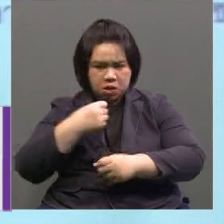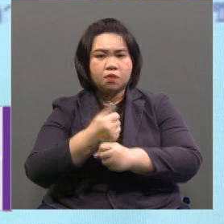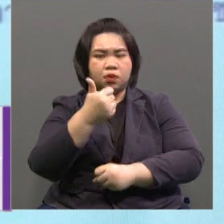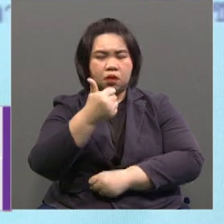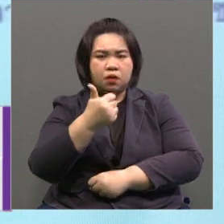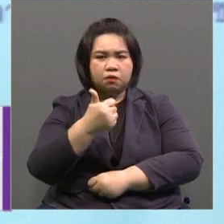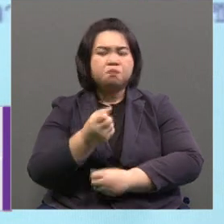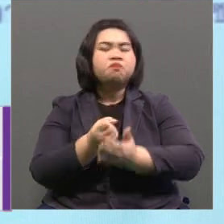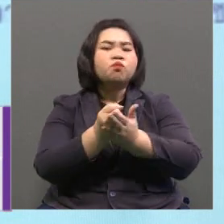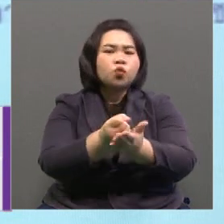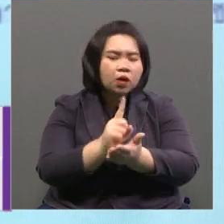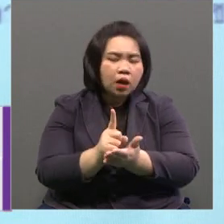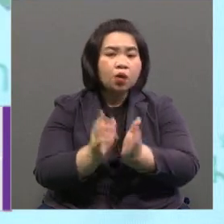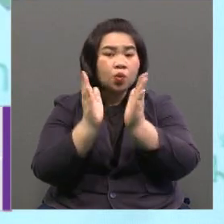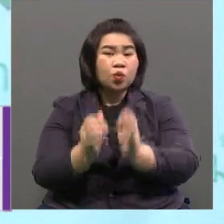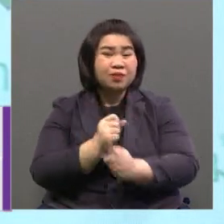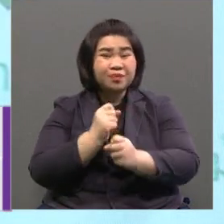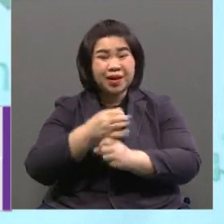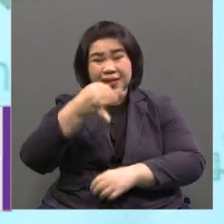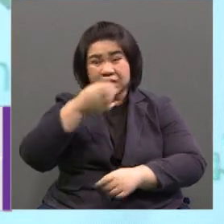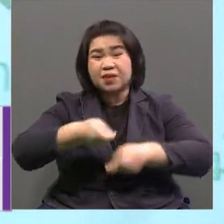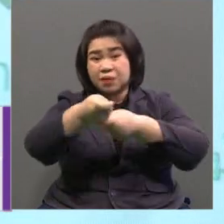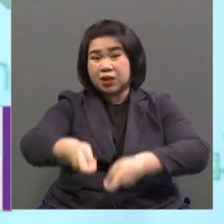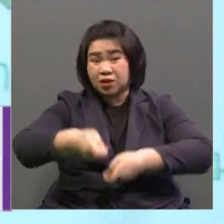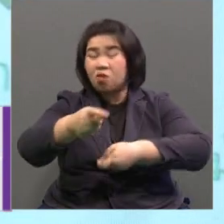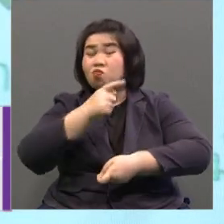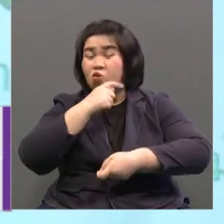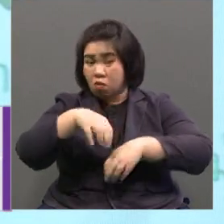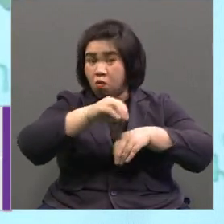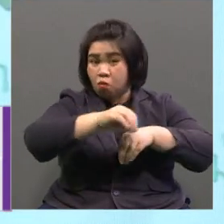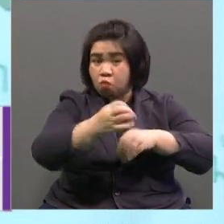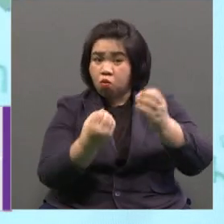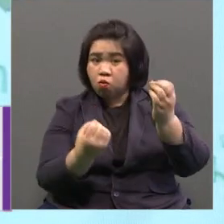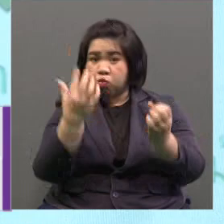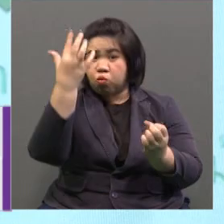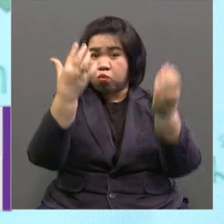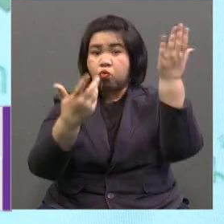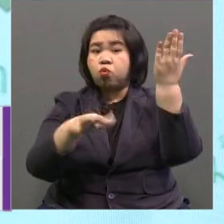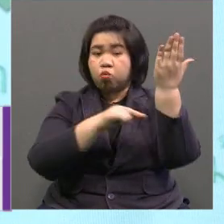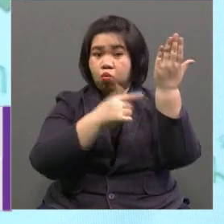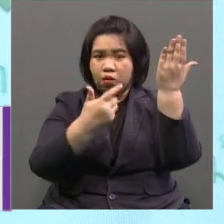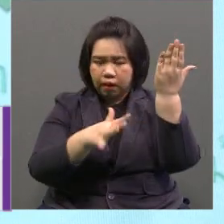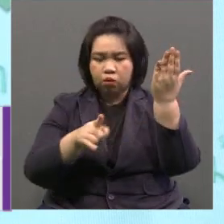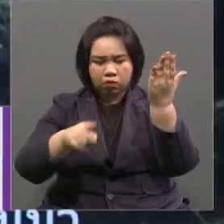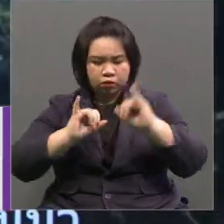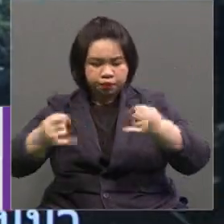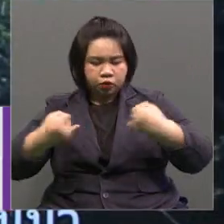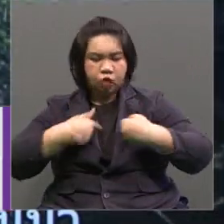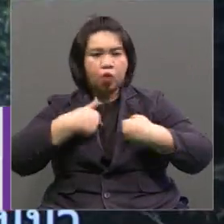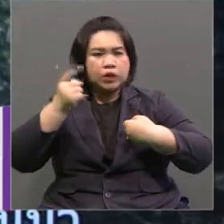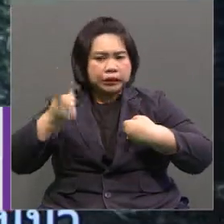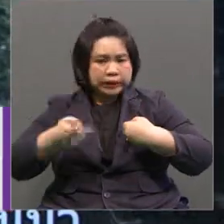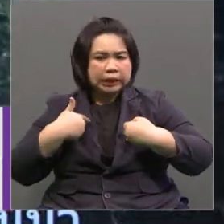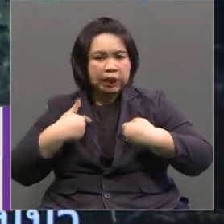ะดวกของกกเศษตรกรทั้งในด้านของการบรหารสัการไม้ใที่ดิ้นและการจดทำหนงซือสำแดงความถูกต้องได้ดวยตอนเอง